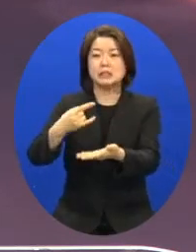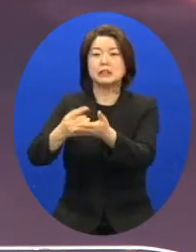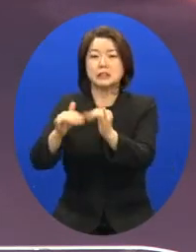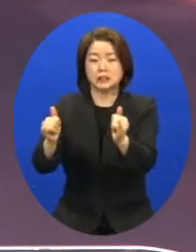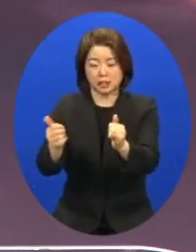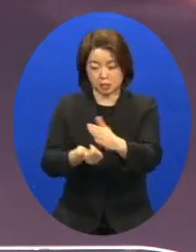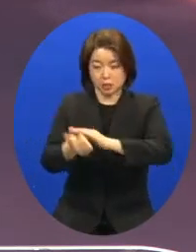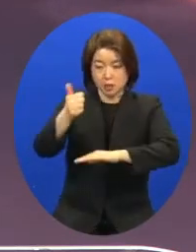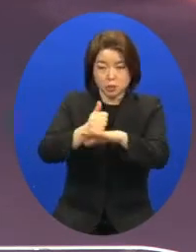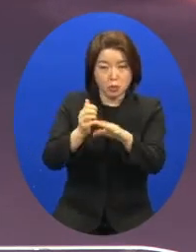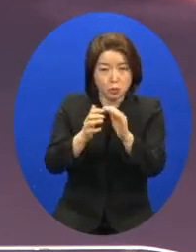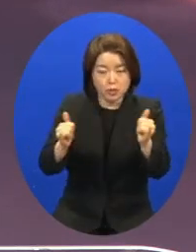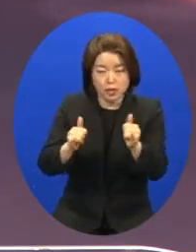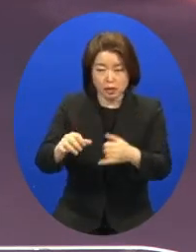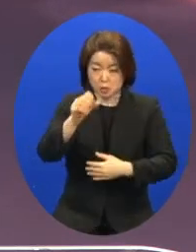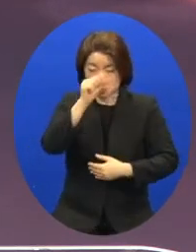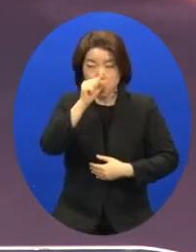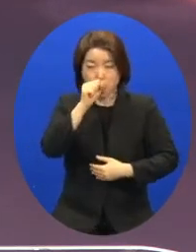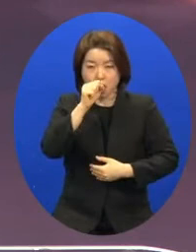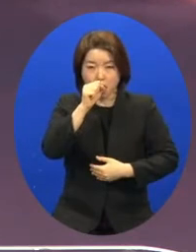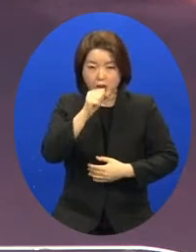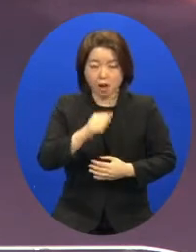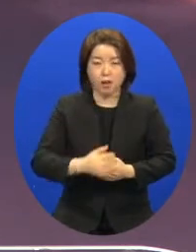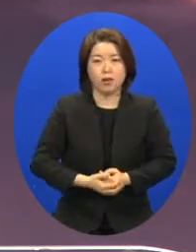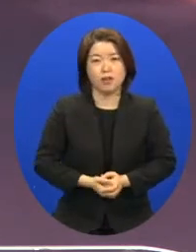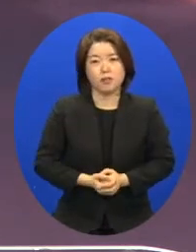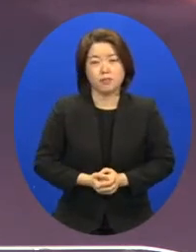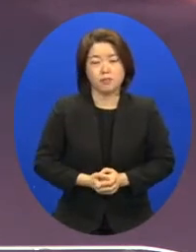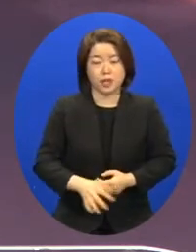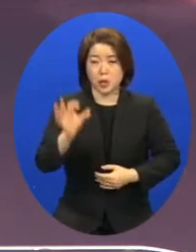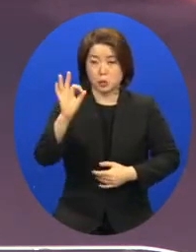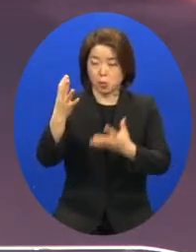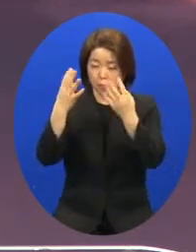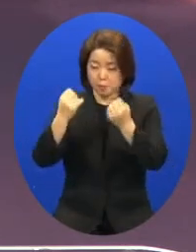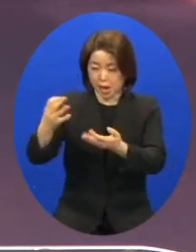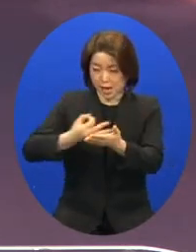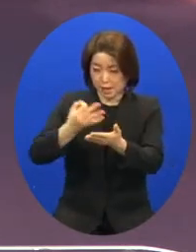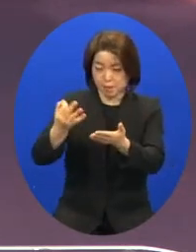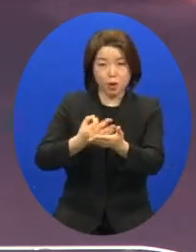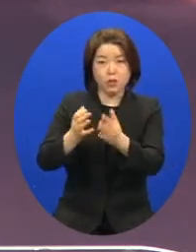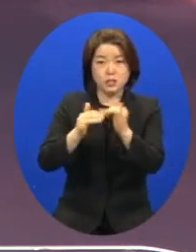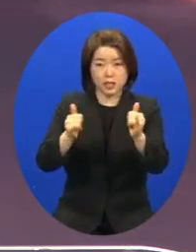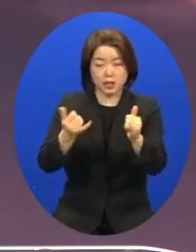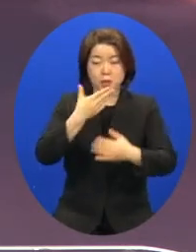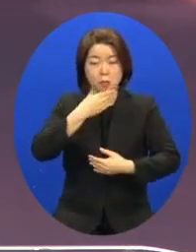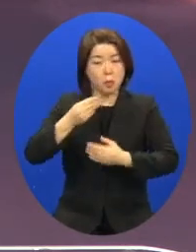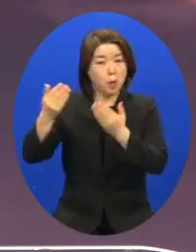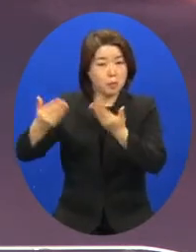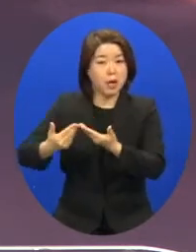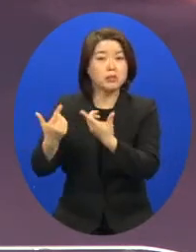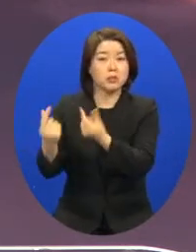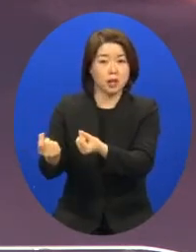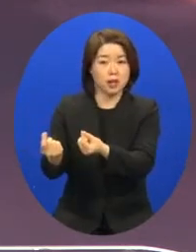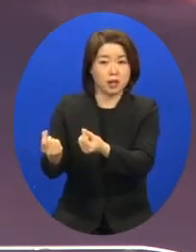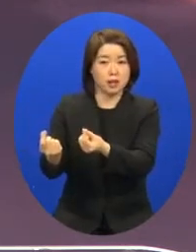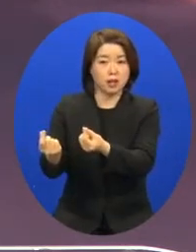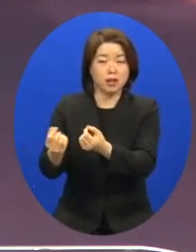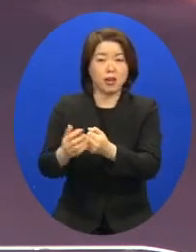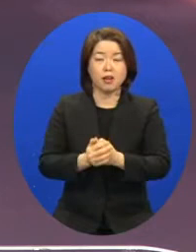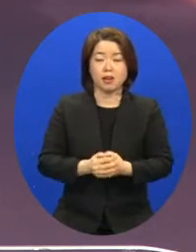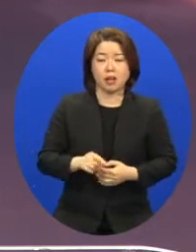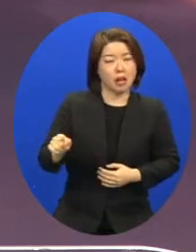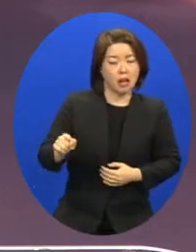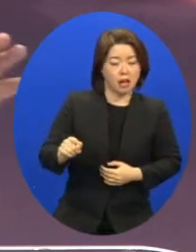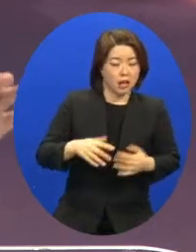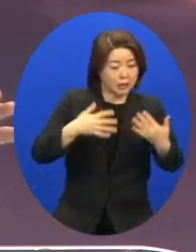성공한 사람이 선입니다. 돈을 많이 번 사람이 복을 받은 것입니다. 약한